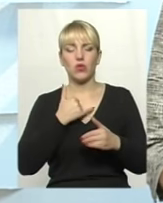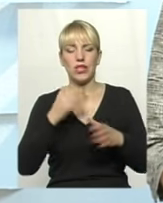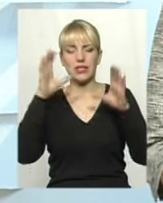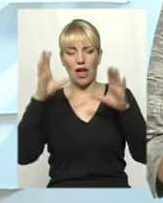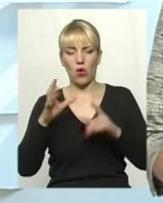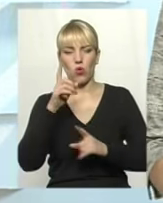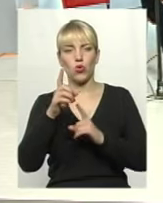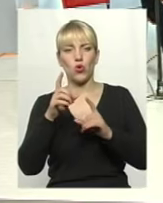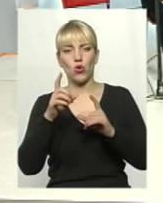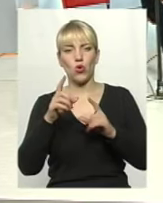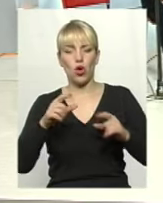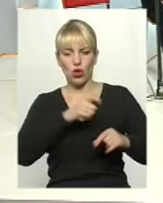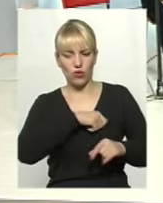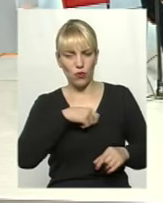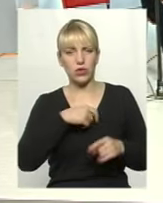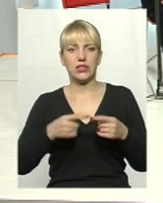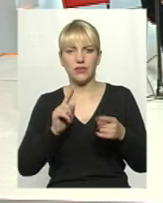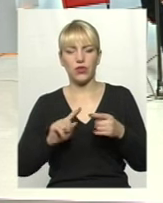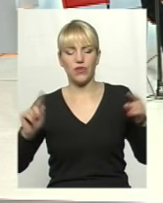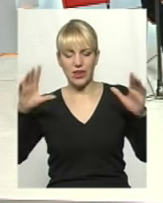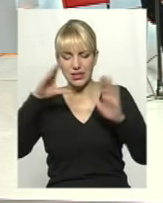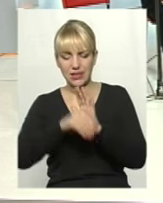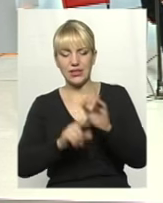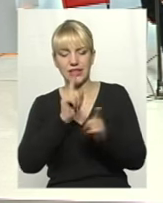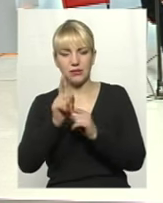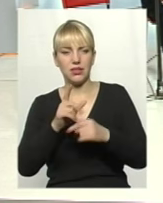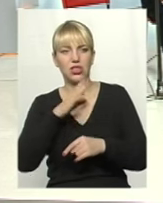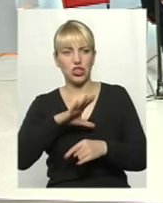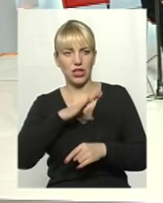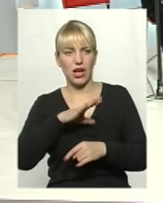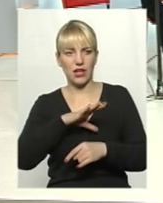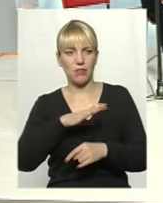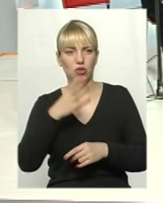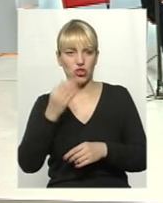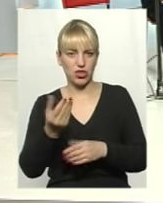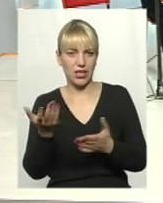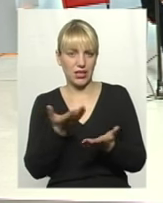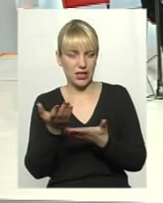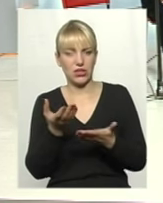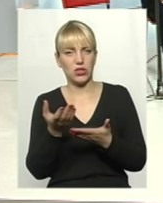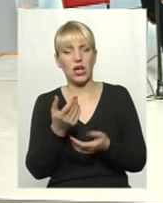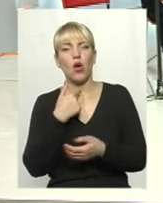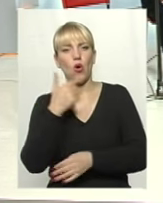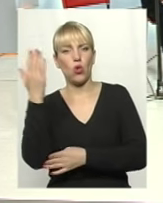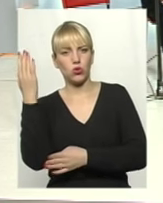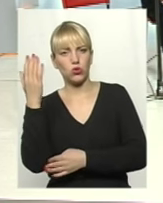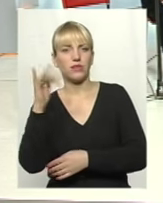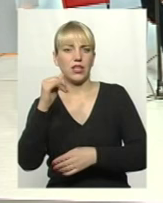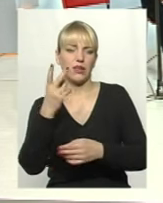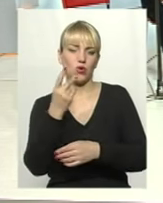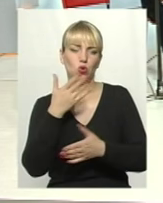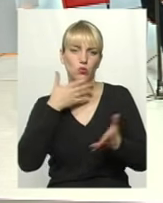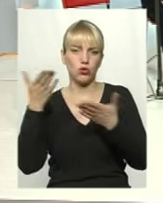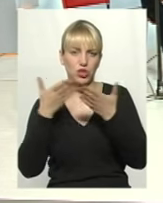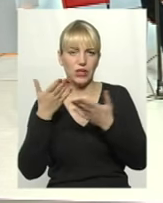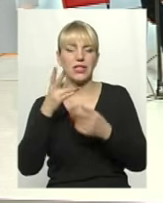зміни. Внесли зміни, там чекаємо ще, мабуть, ще чергового голосування в другому читанні,